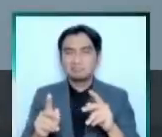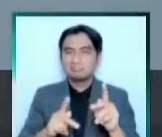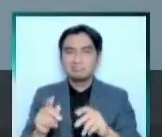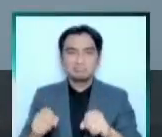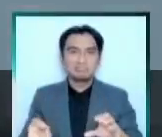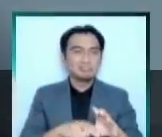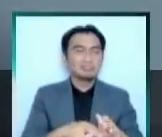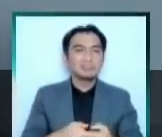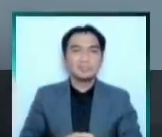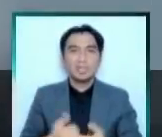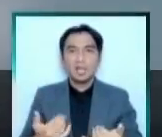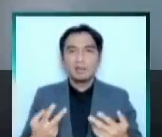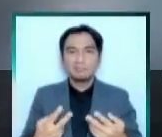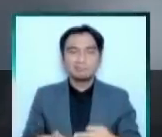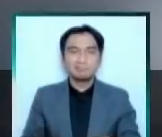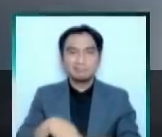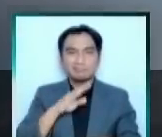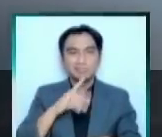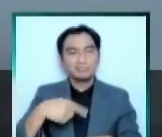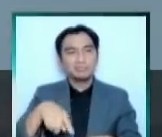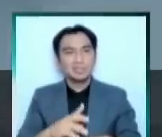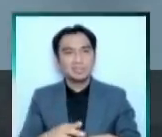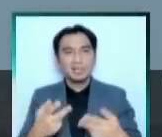Naperwisyo rin ang biyahe ng ilang barkong nasalanta ng bagyo.